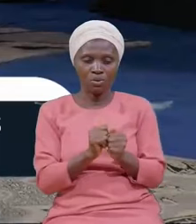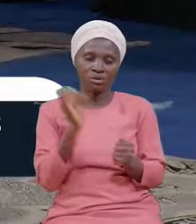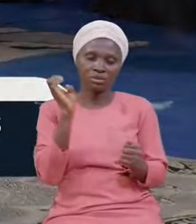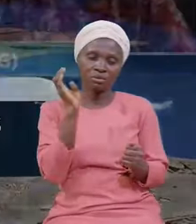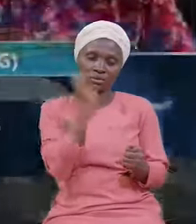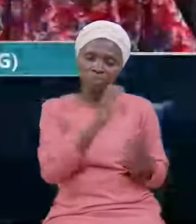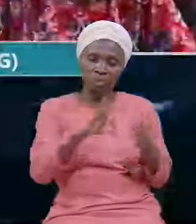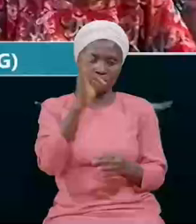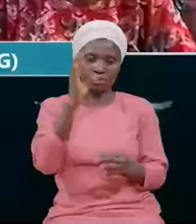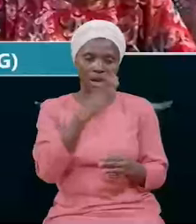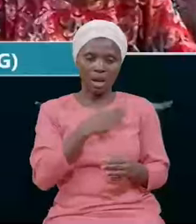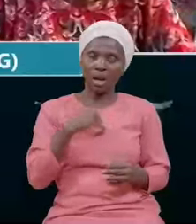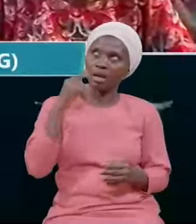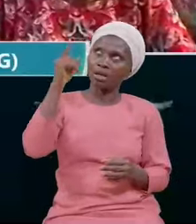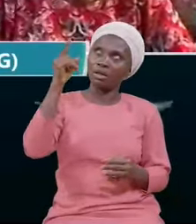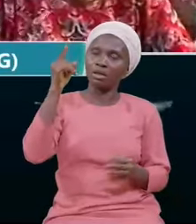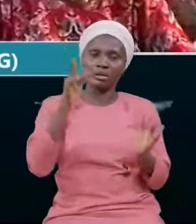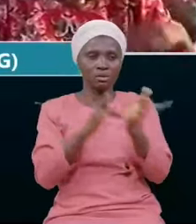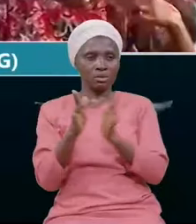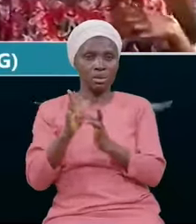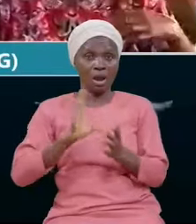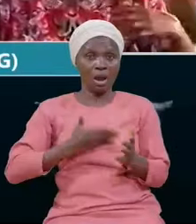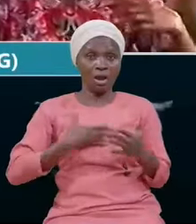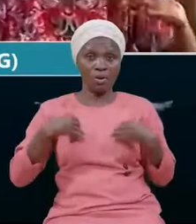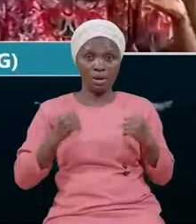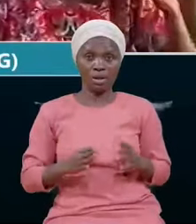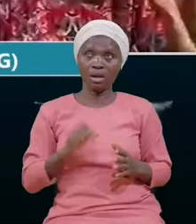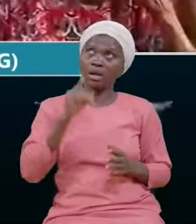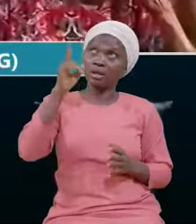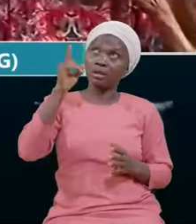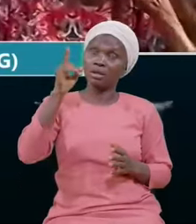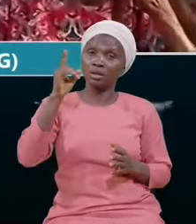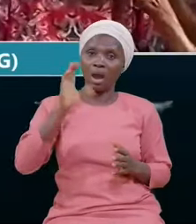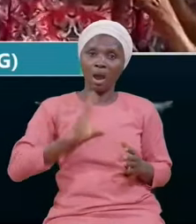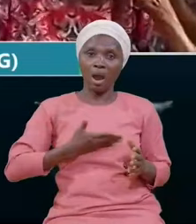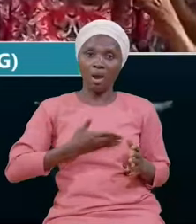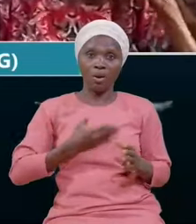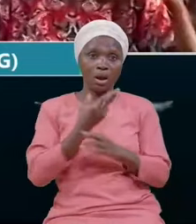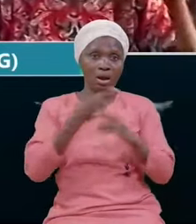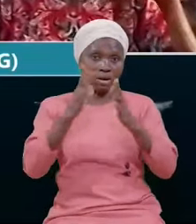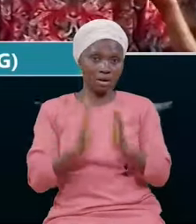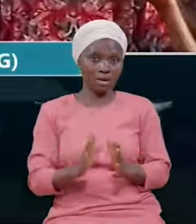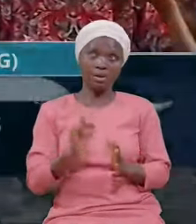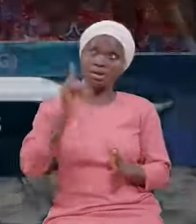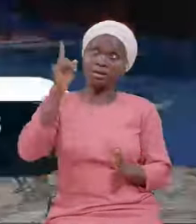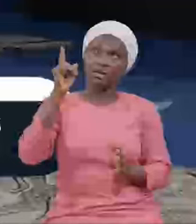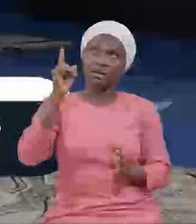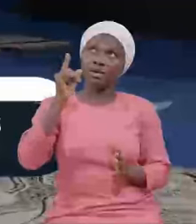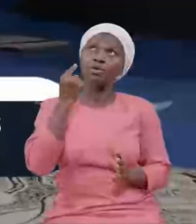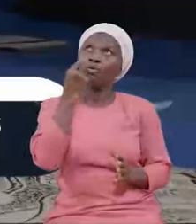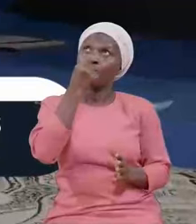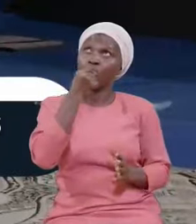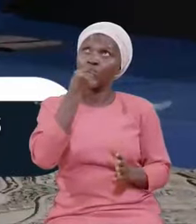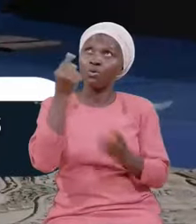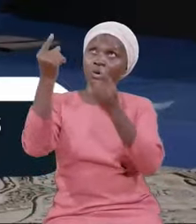Le soir, on amena auprès de Jésus plusieurs démoniaques. Il chassa les esprits par sa parole et guérit tous les